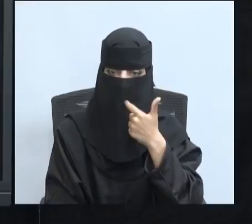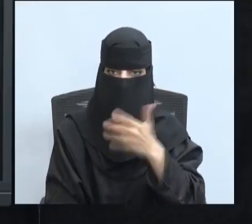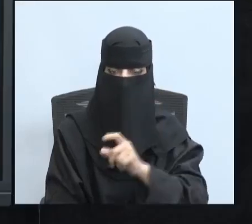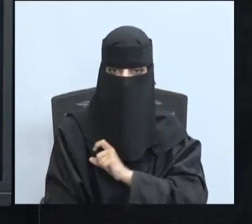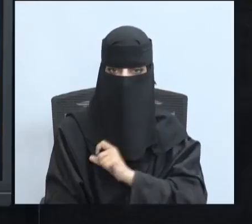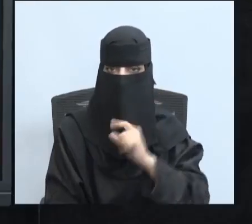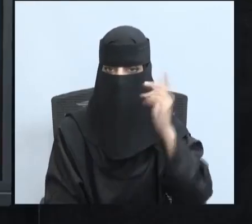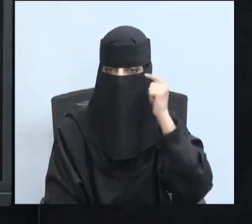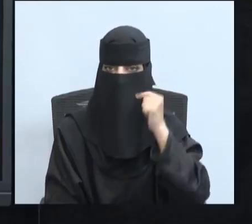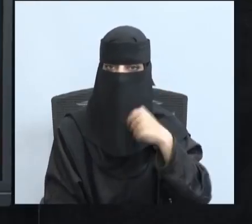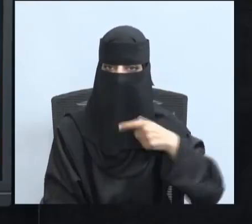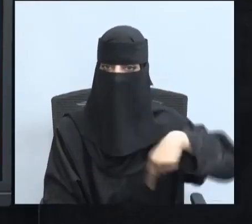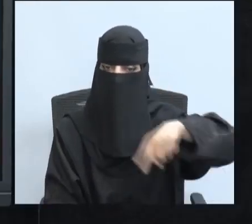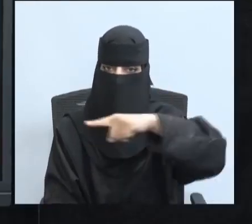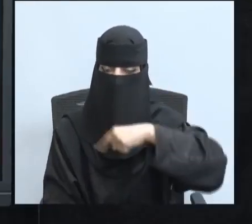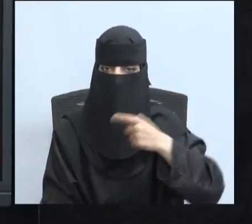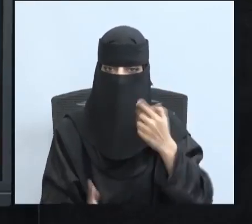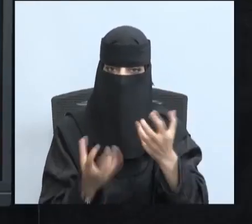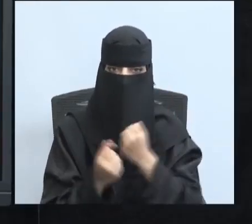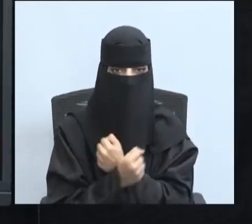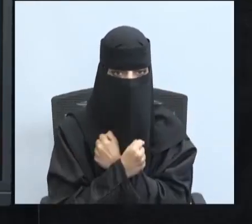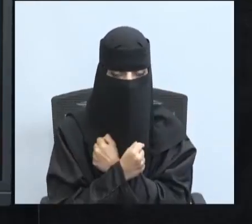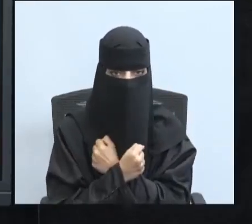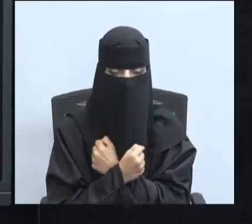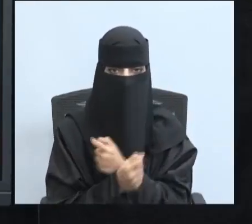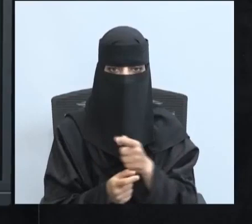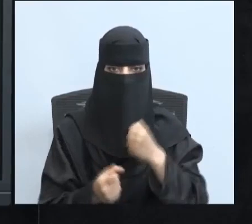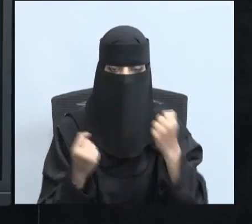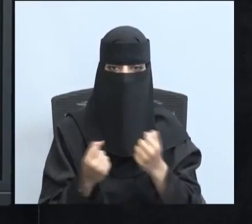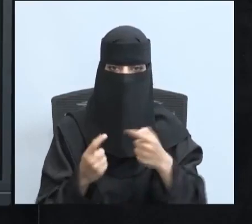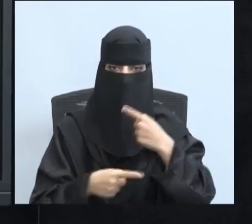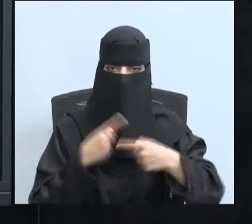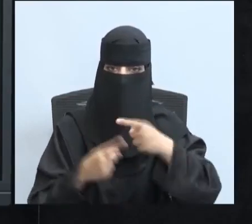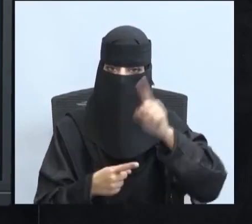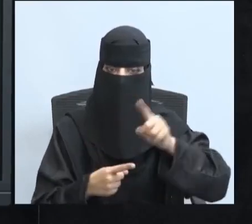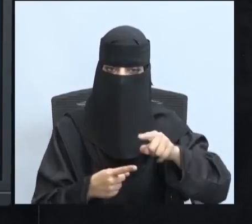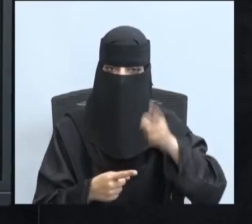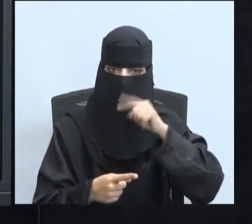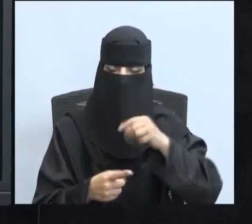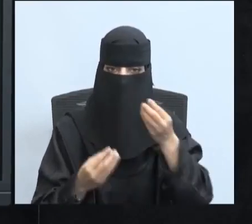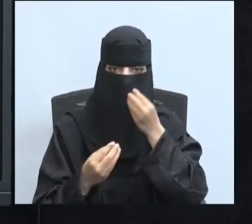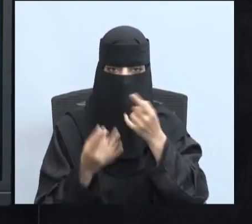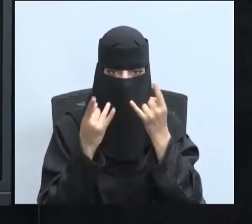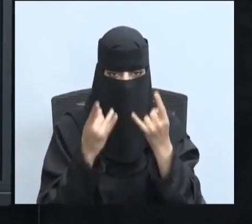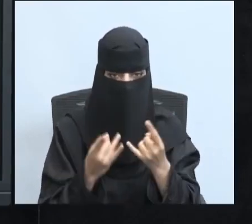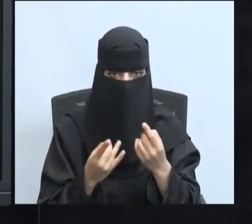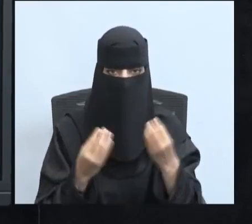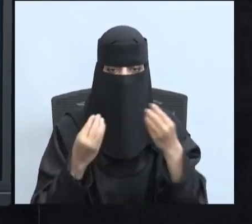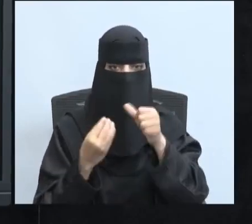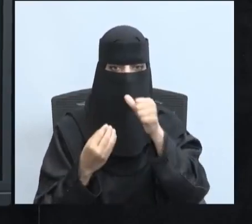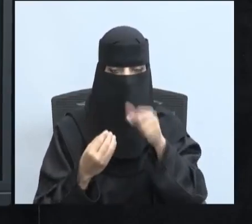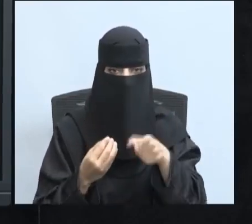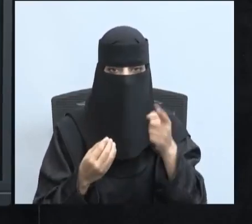وطالبات ايضا نحن نحتاج للطاقه لممارسه انشطتنا فعليكم بالتغذيه الصحيه وشرب